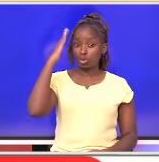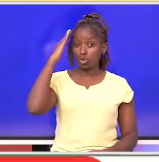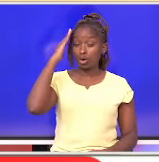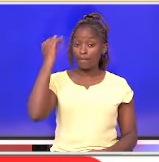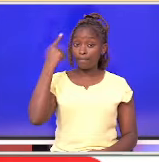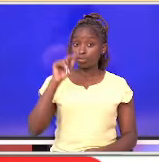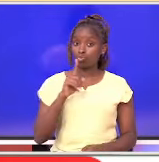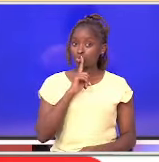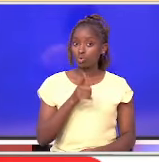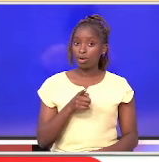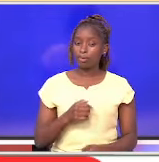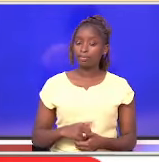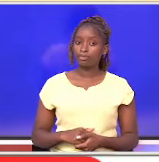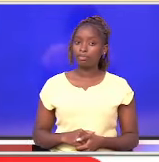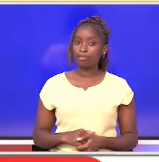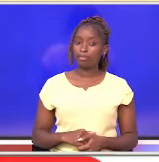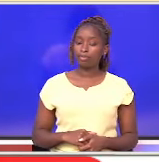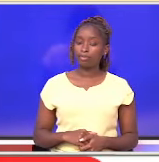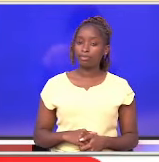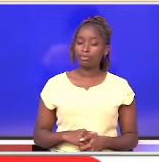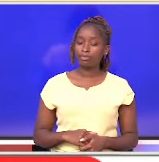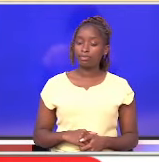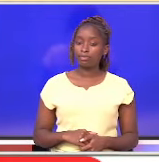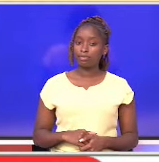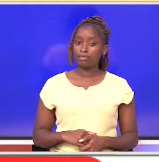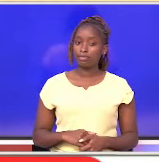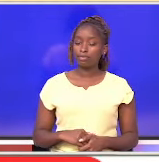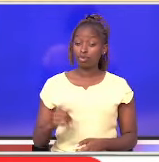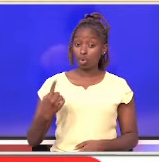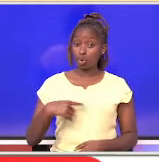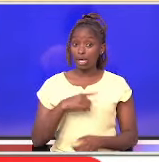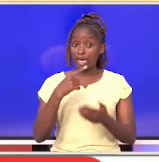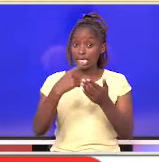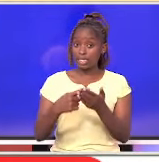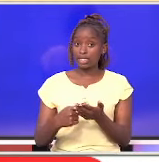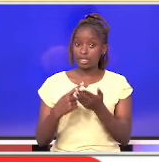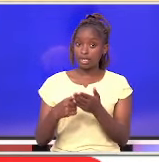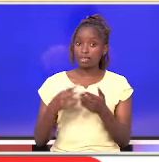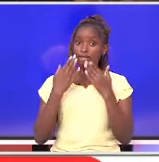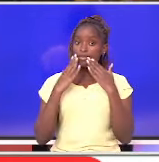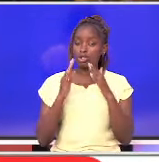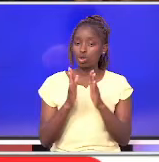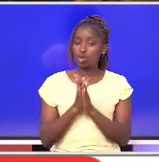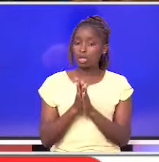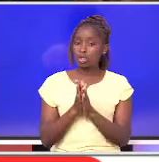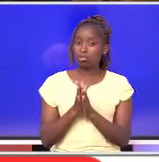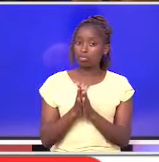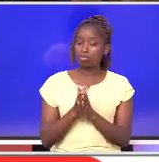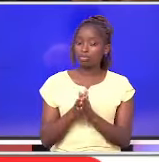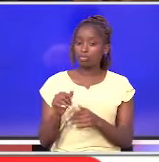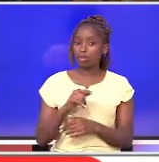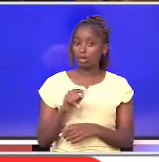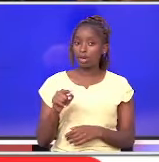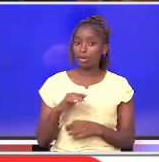there was a lot of paperwork, so we discussed with the Rizbo Trasi